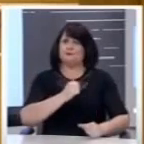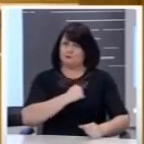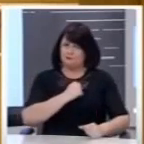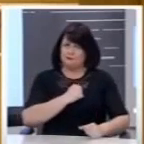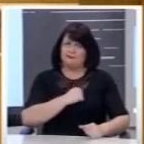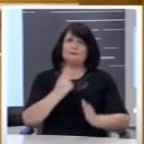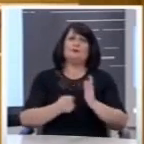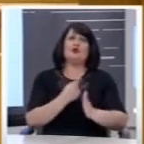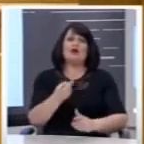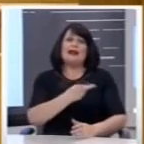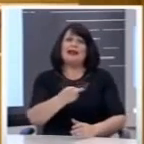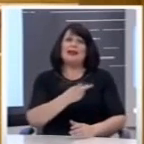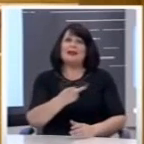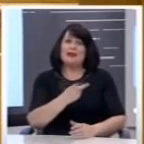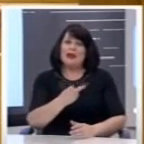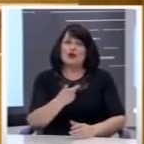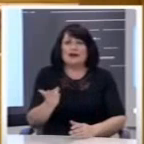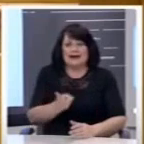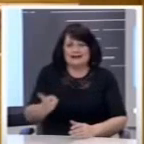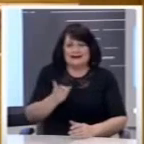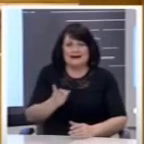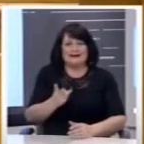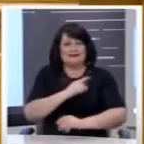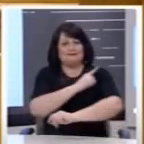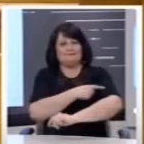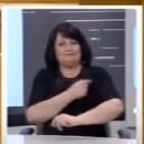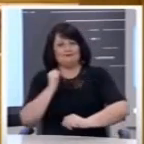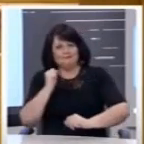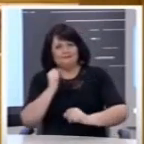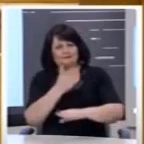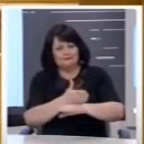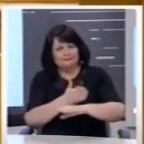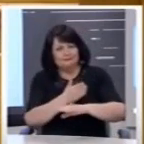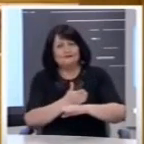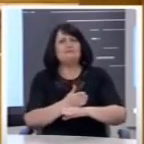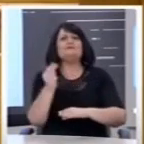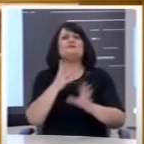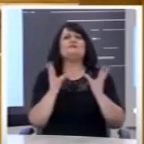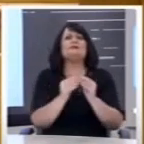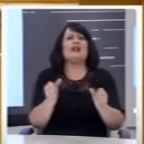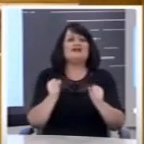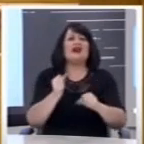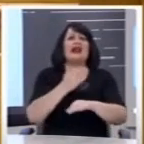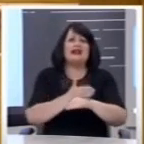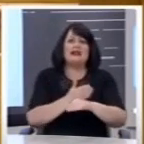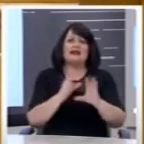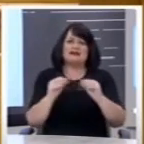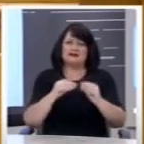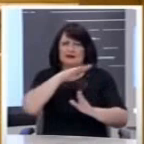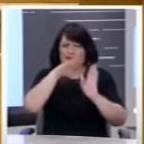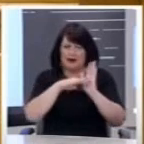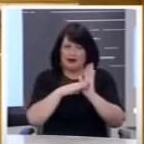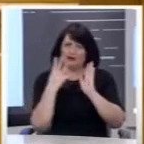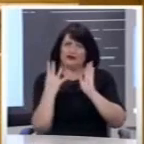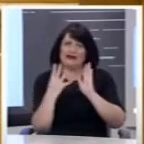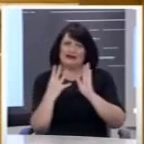φορά που οι δύο κοινότητες και οι τρεις εγκύτριες δυνάμεις συναντήθηκαν προκειμένου να συζητήσουν κεφάλαια ασφάλειας και εγγύησεων. Είναι η παράγραφος 4 του σχεδίου